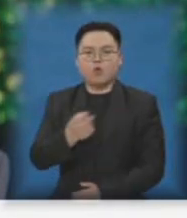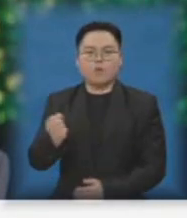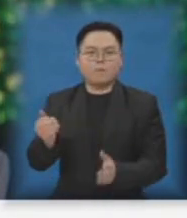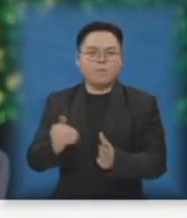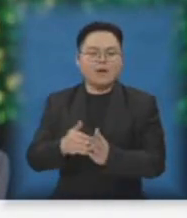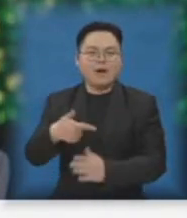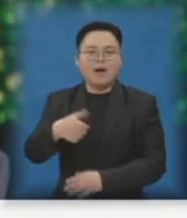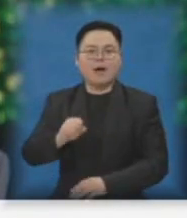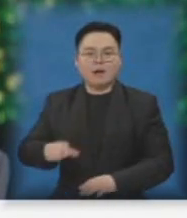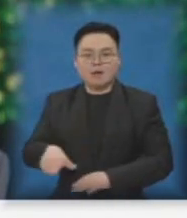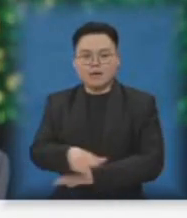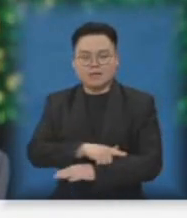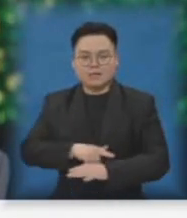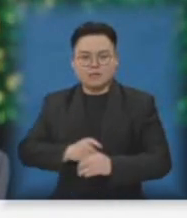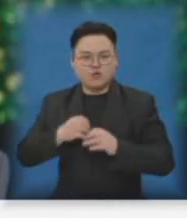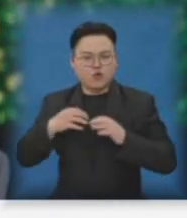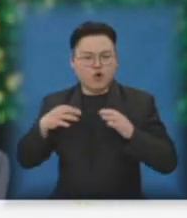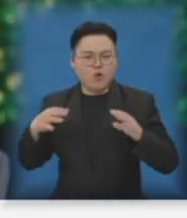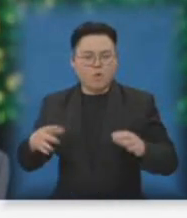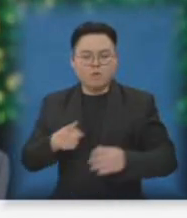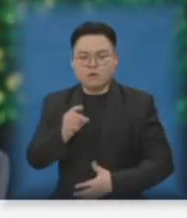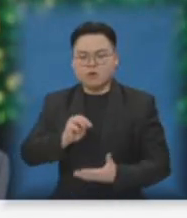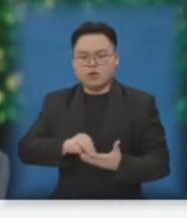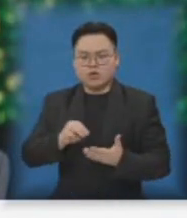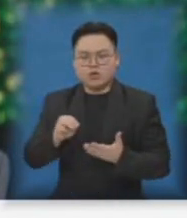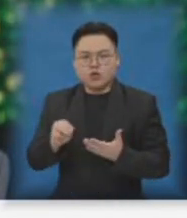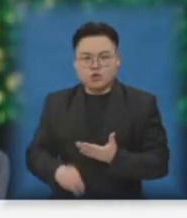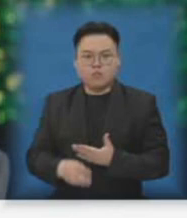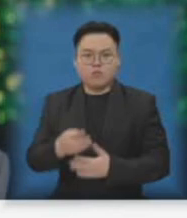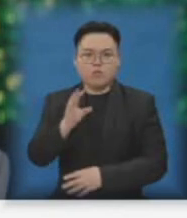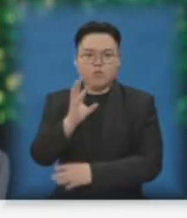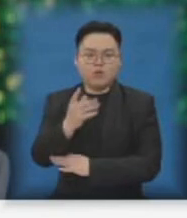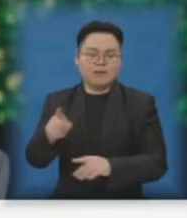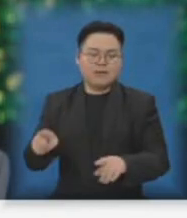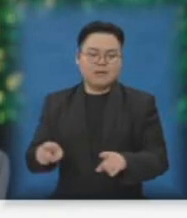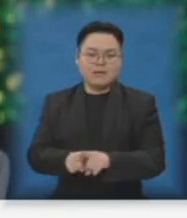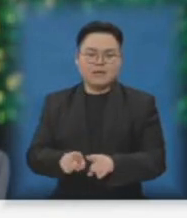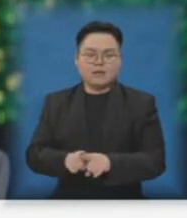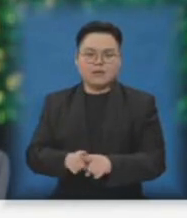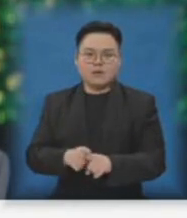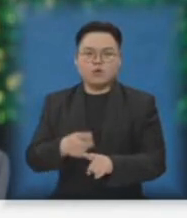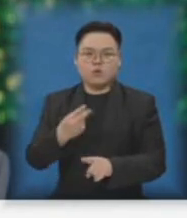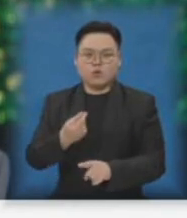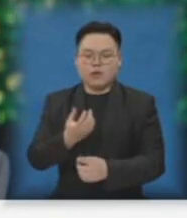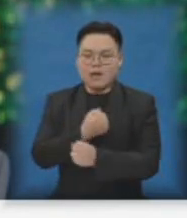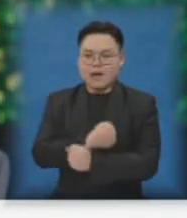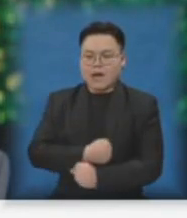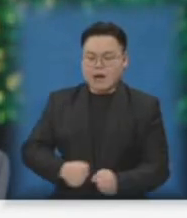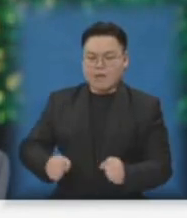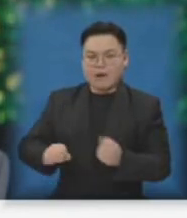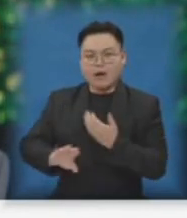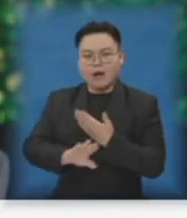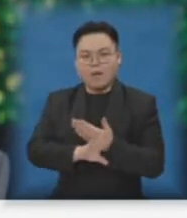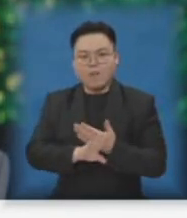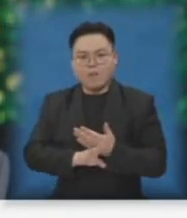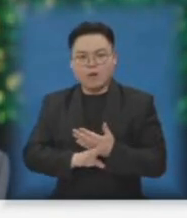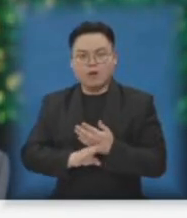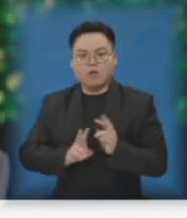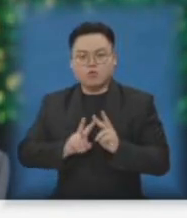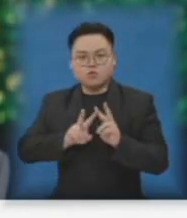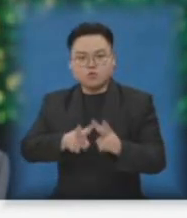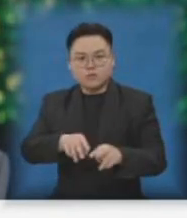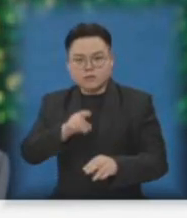газар дээр буюу 1 тэрбумаар тоологдох ийм хэмжээний модыг одоо авч хамгаалж авч үлдэх.